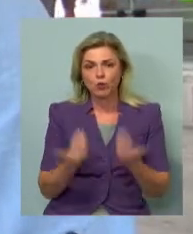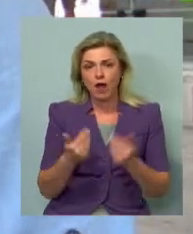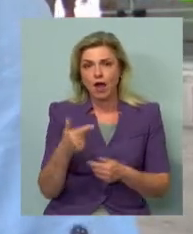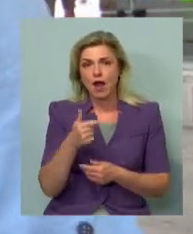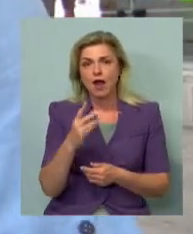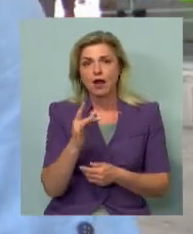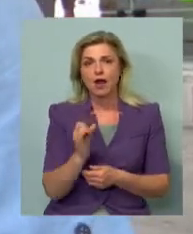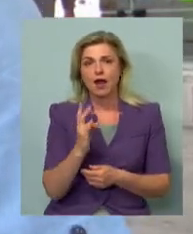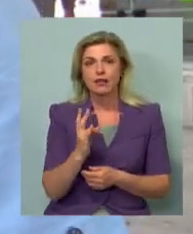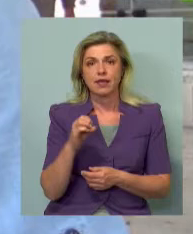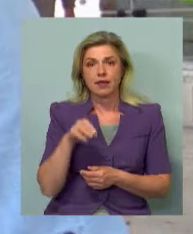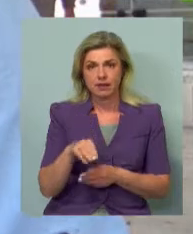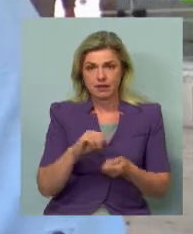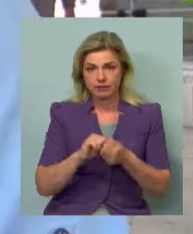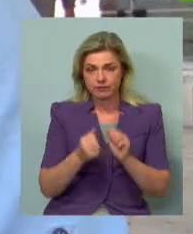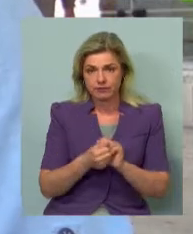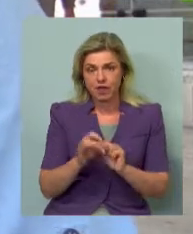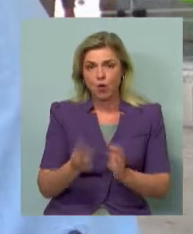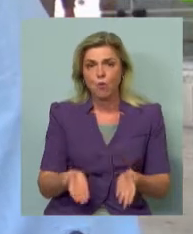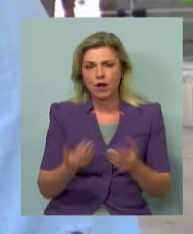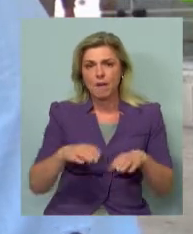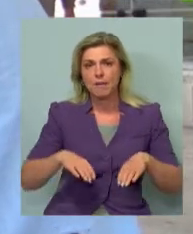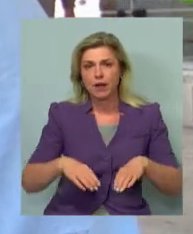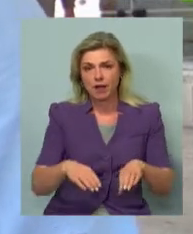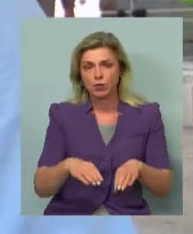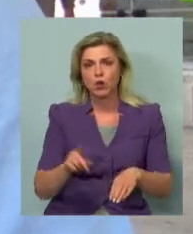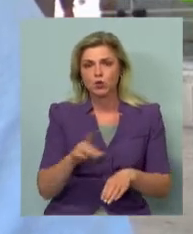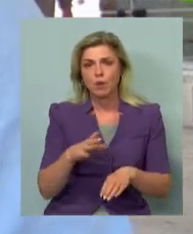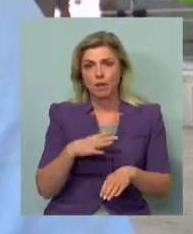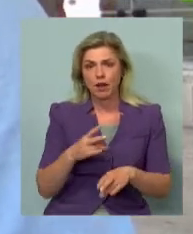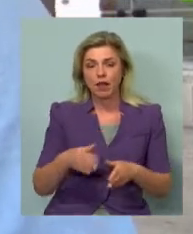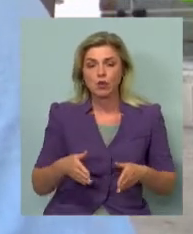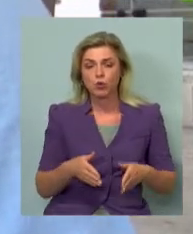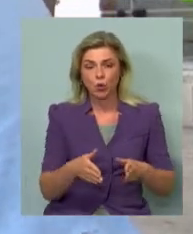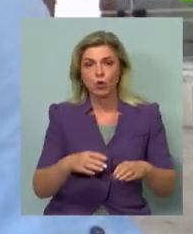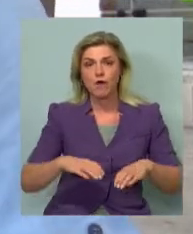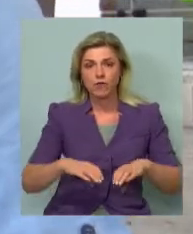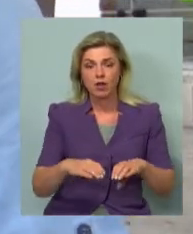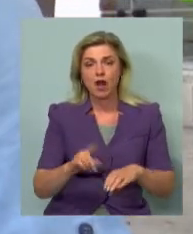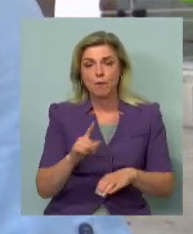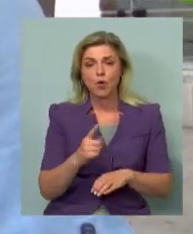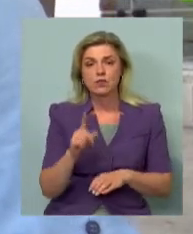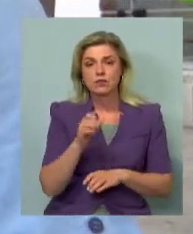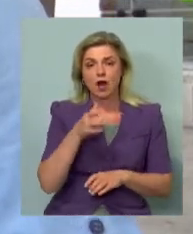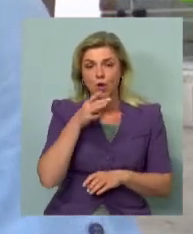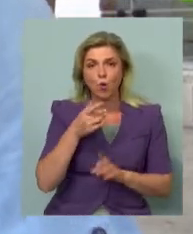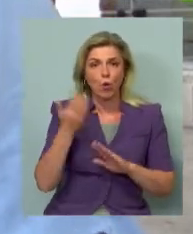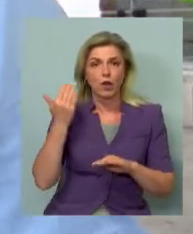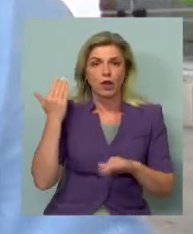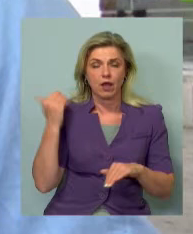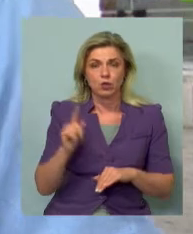частину, демонтувати плитку, яка тротуарна була вкладена, бо за роки, які були,